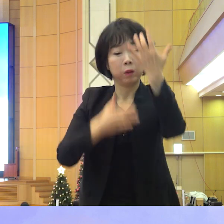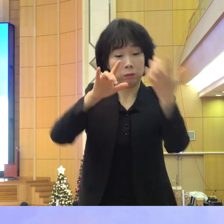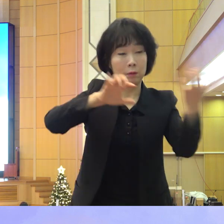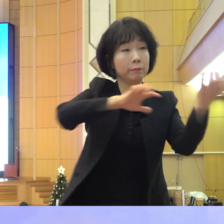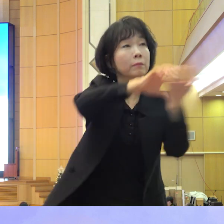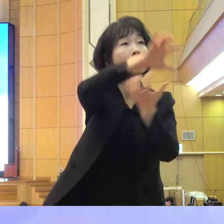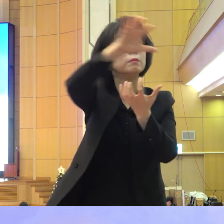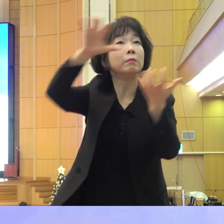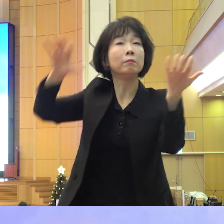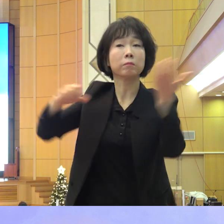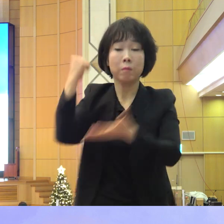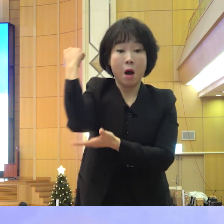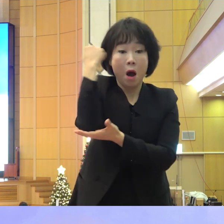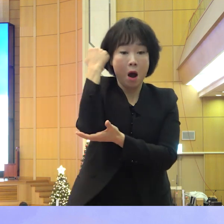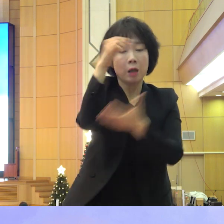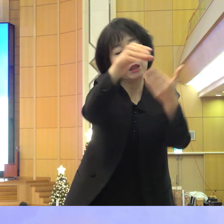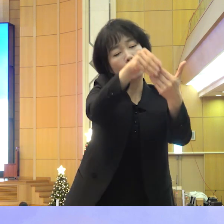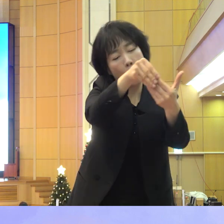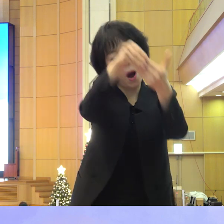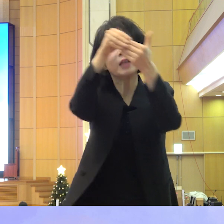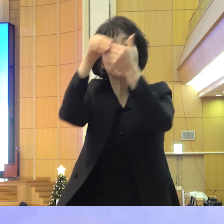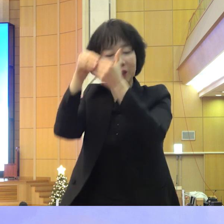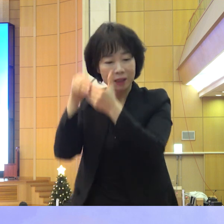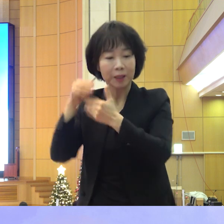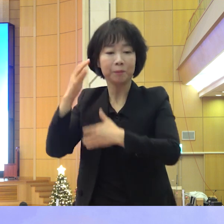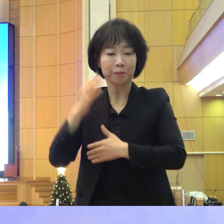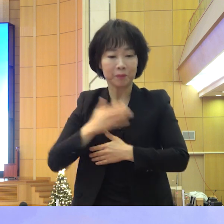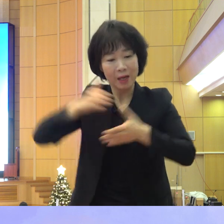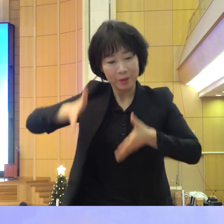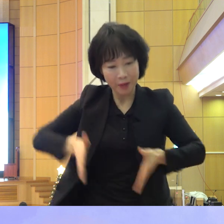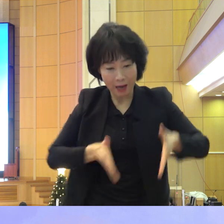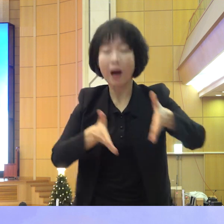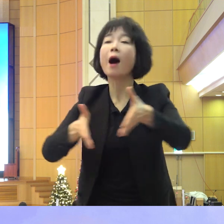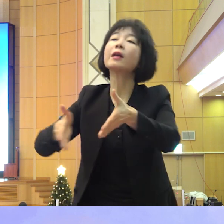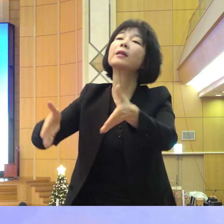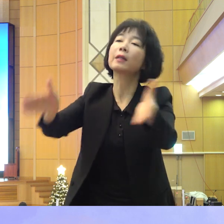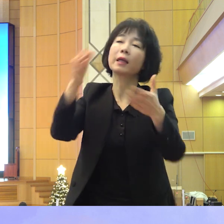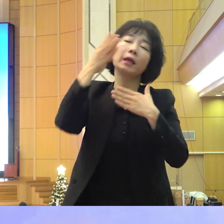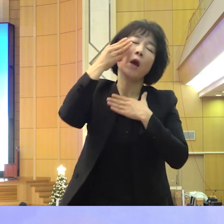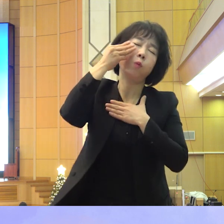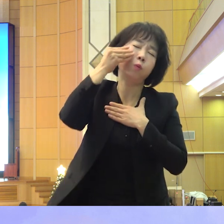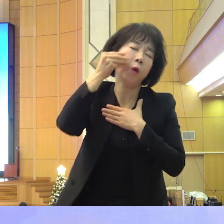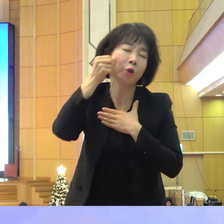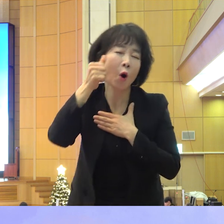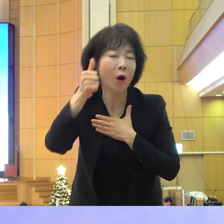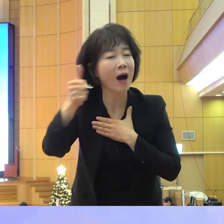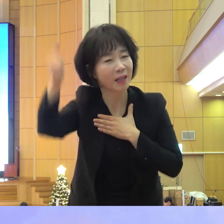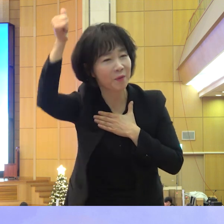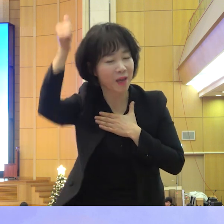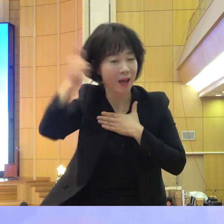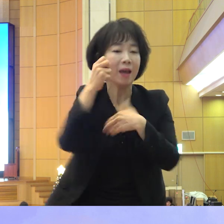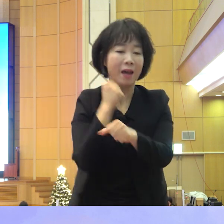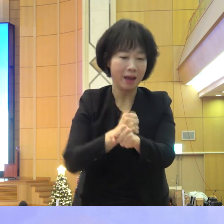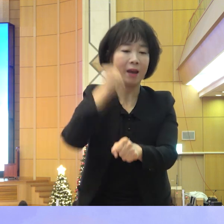그 불과 구름 기둥으로 인도하시니 나 가는 길이